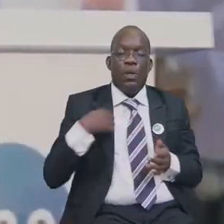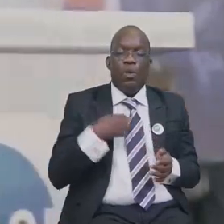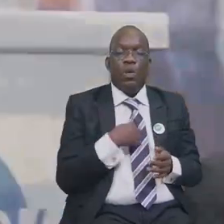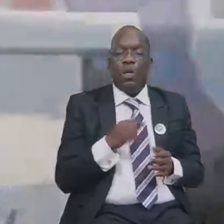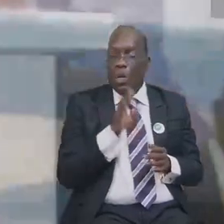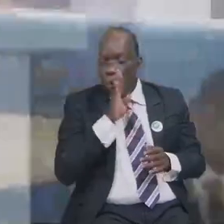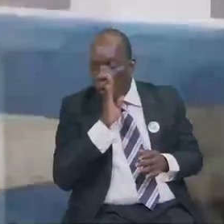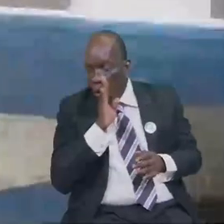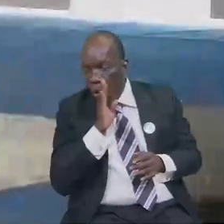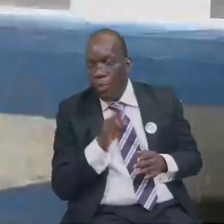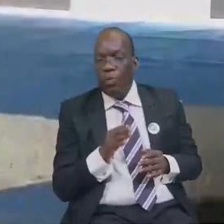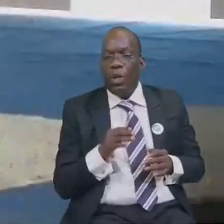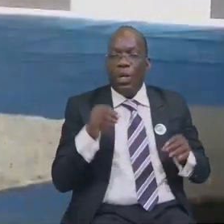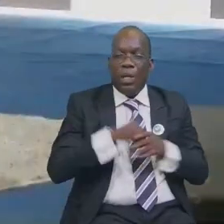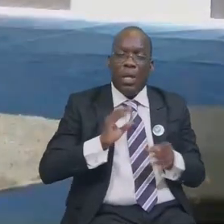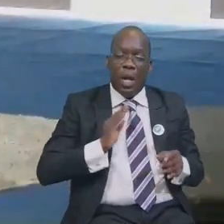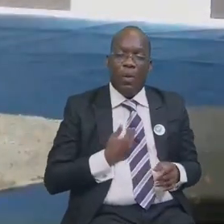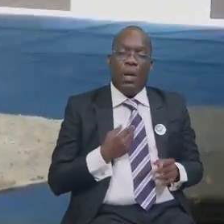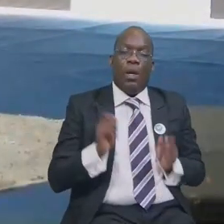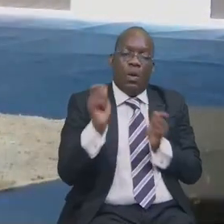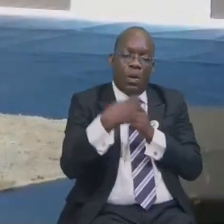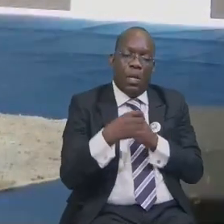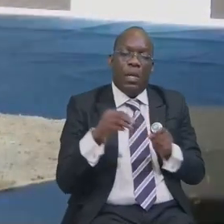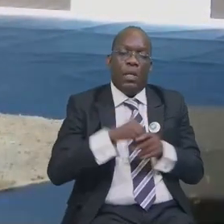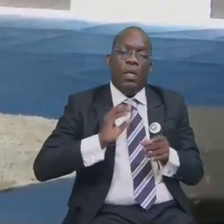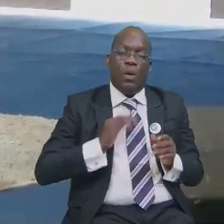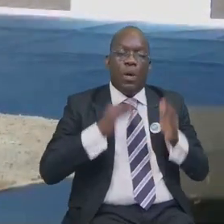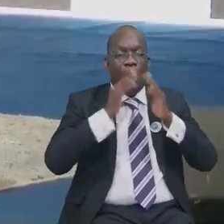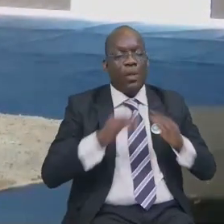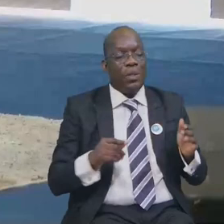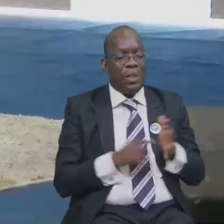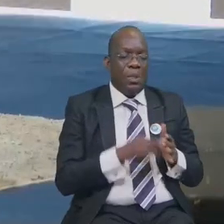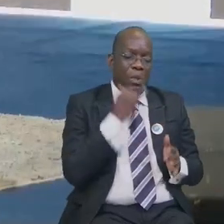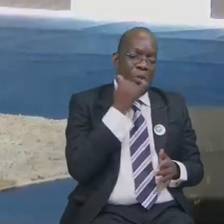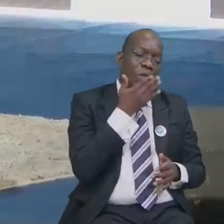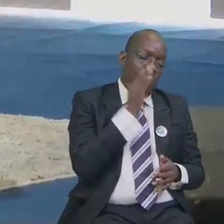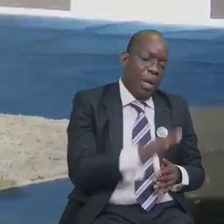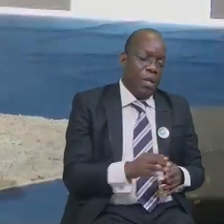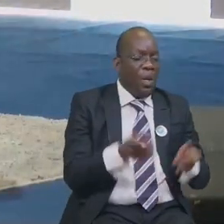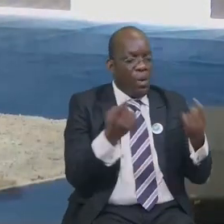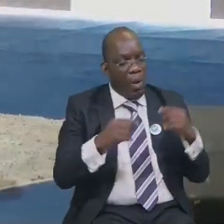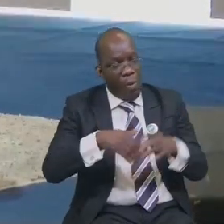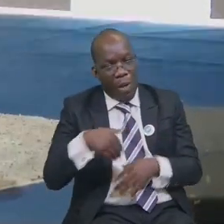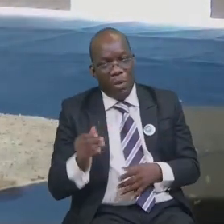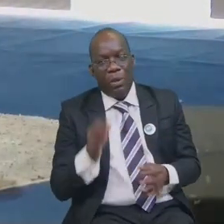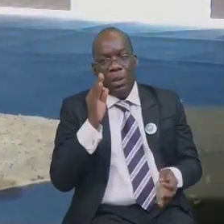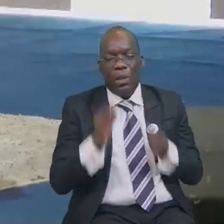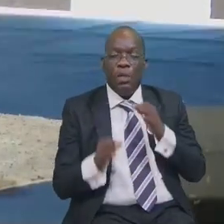chuchotons dans notre coin, dans nos maisons. Vraiment, c'est mauvais. Sors,